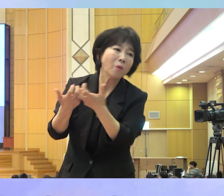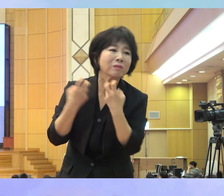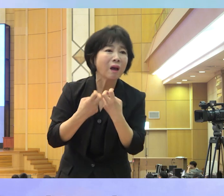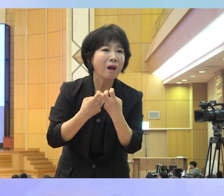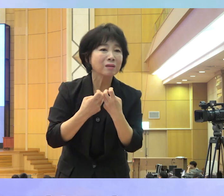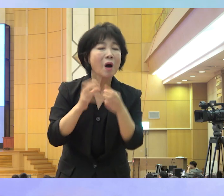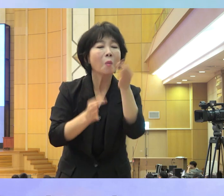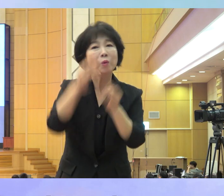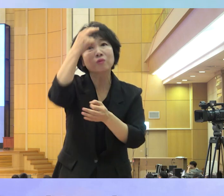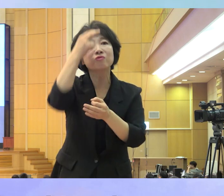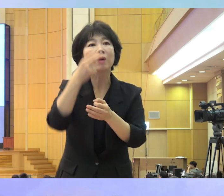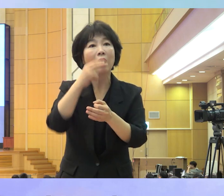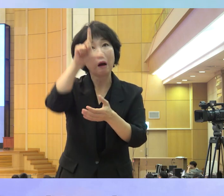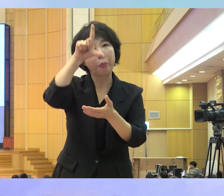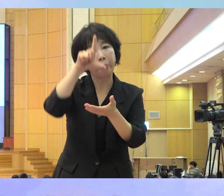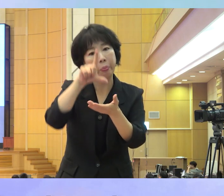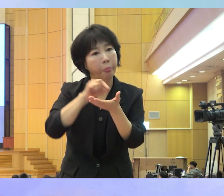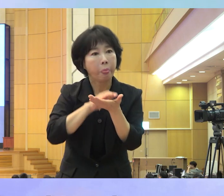얼마든지